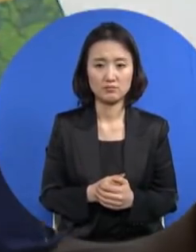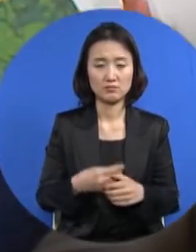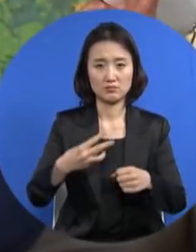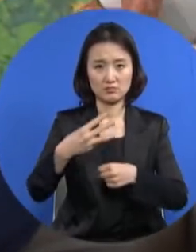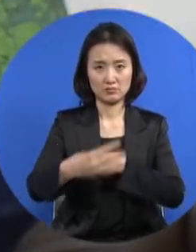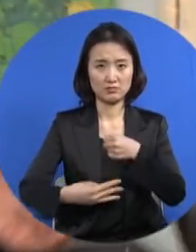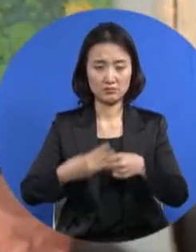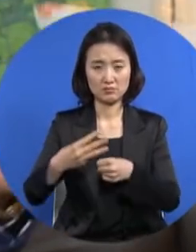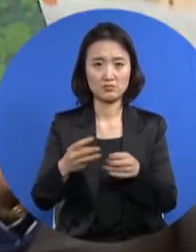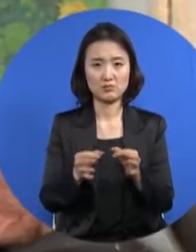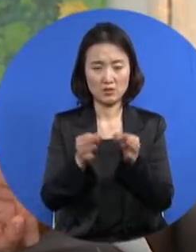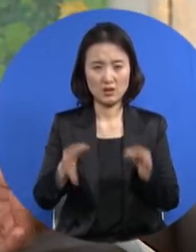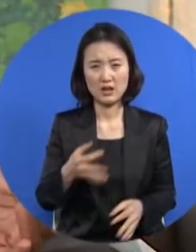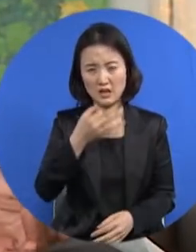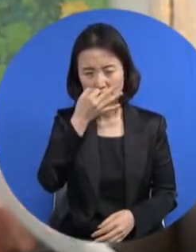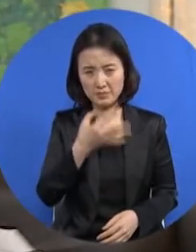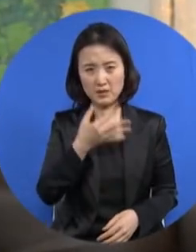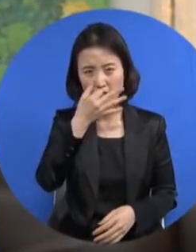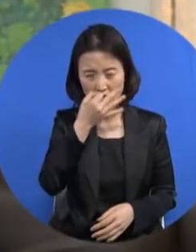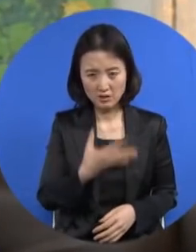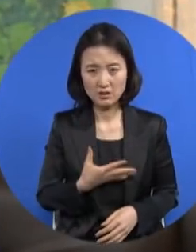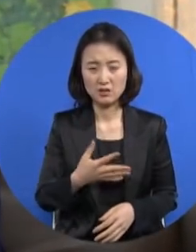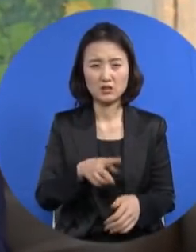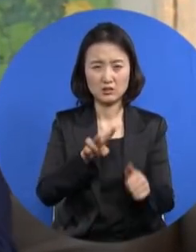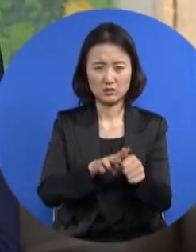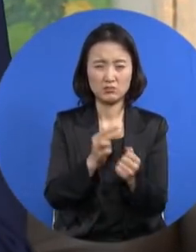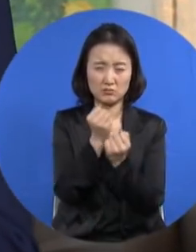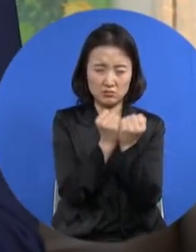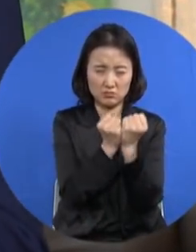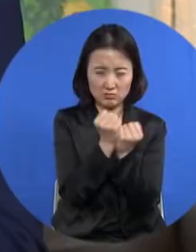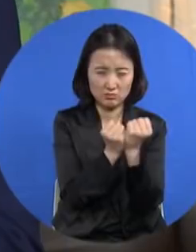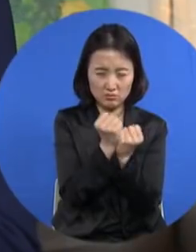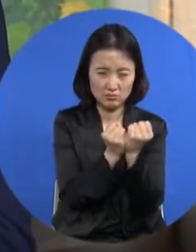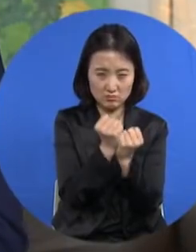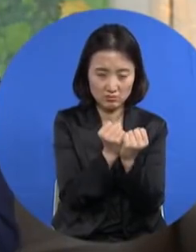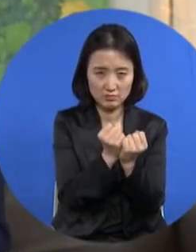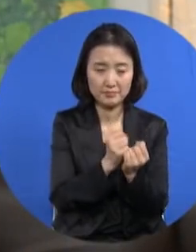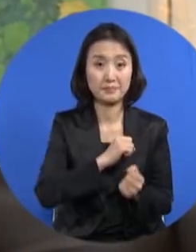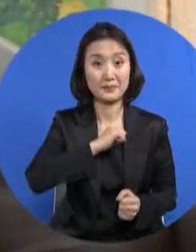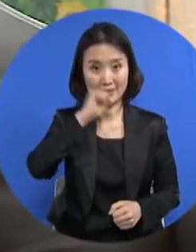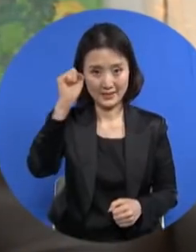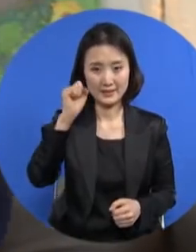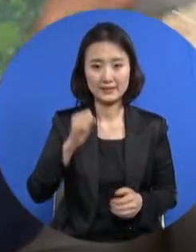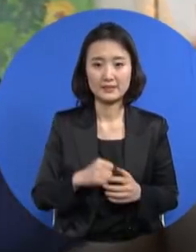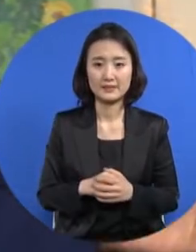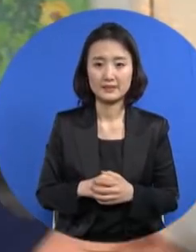3년 동안 힘들게 해서 슈퍼를 설득을 시켰는데요. 그 슈퍼가